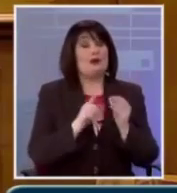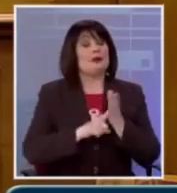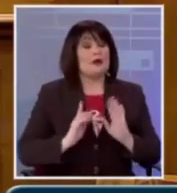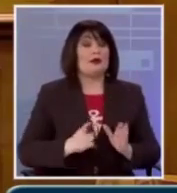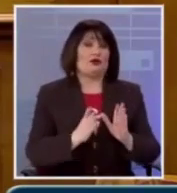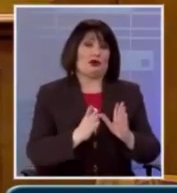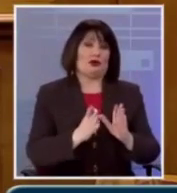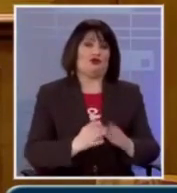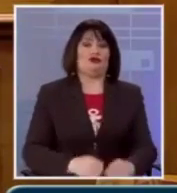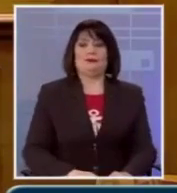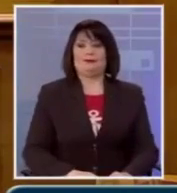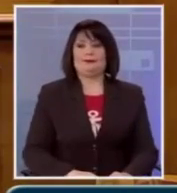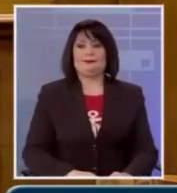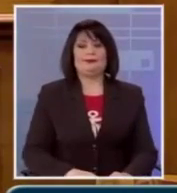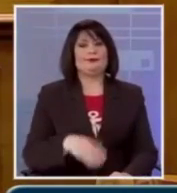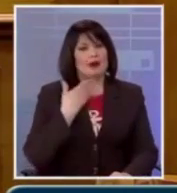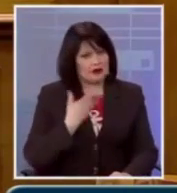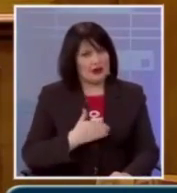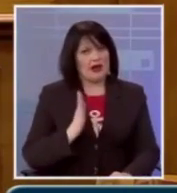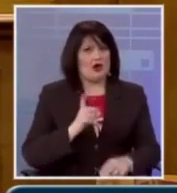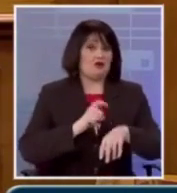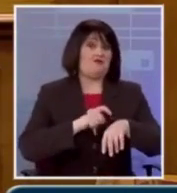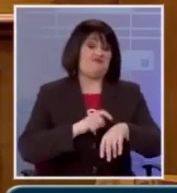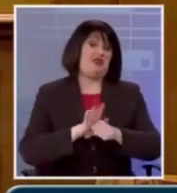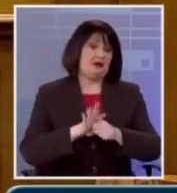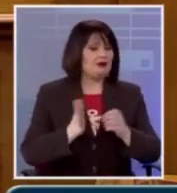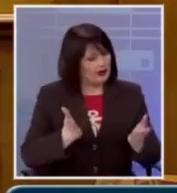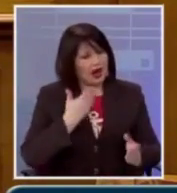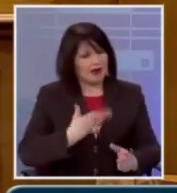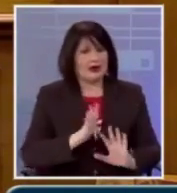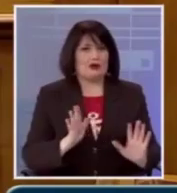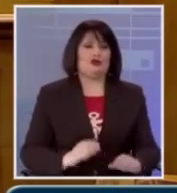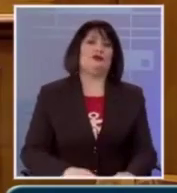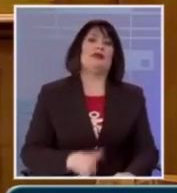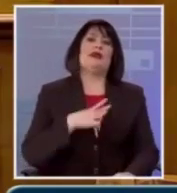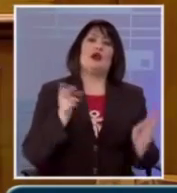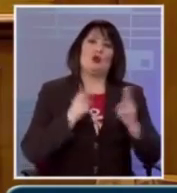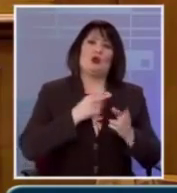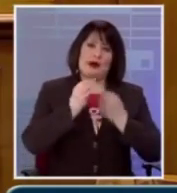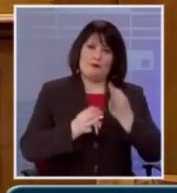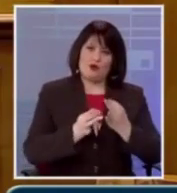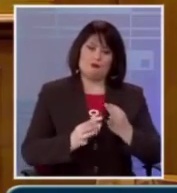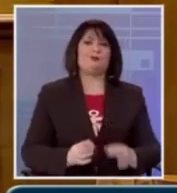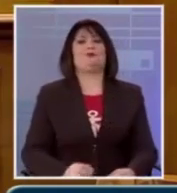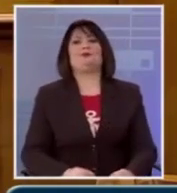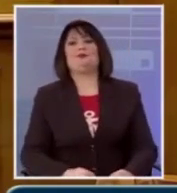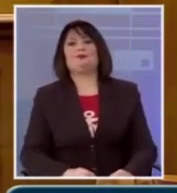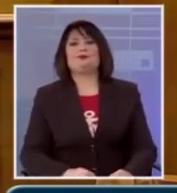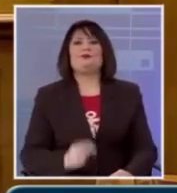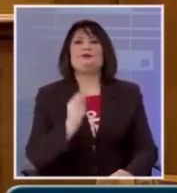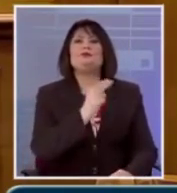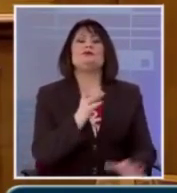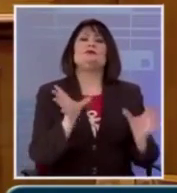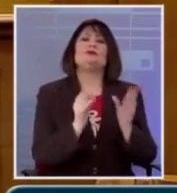προχωρήσουν. Ολοκληρώνω, μια και έφτασε ο χρόνος, και θέλω να πω δύο κουβέντες σε σχέση με το